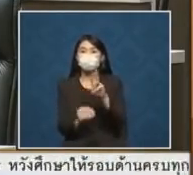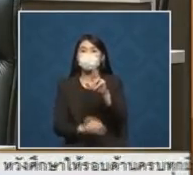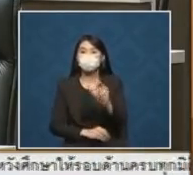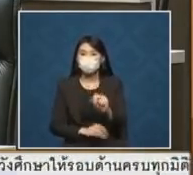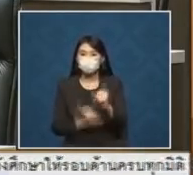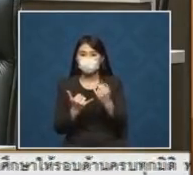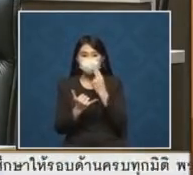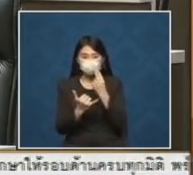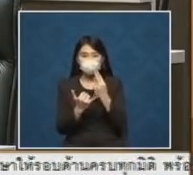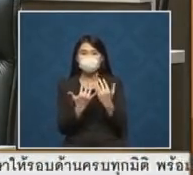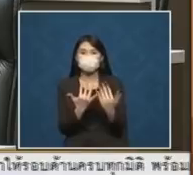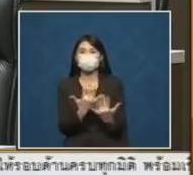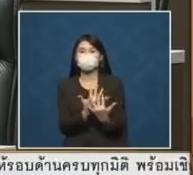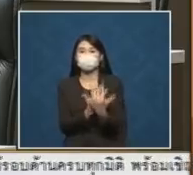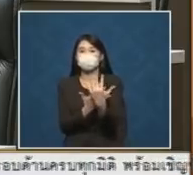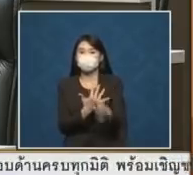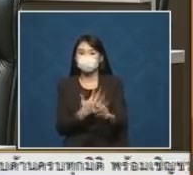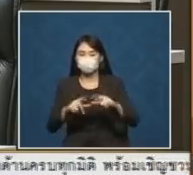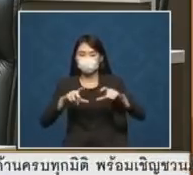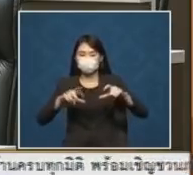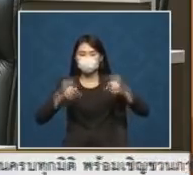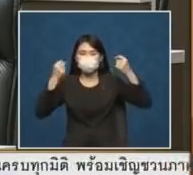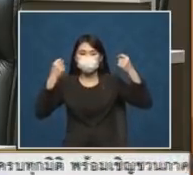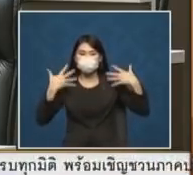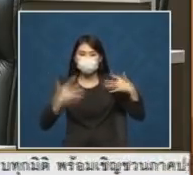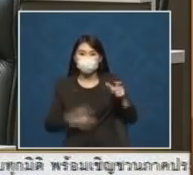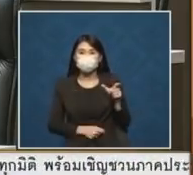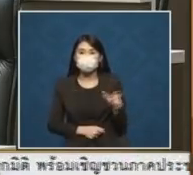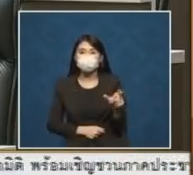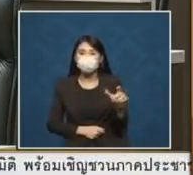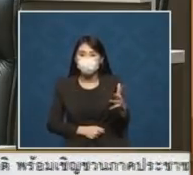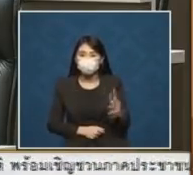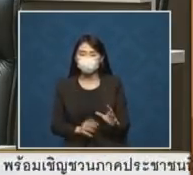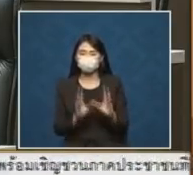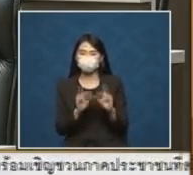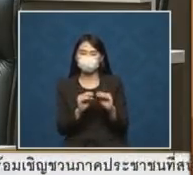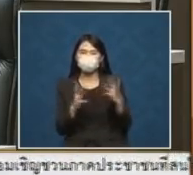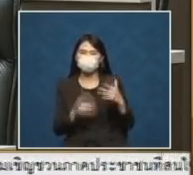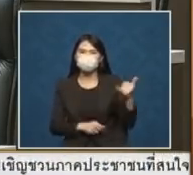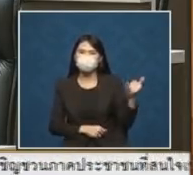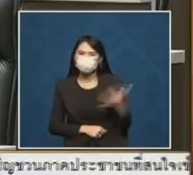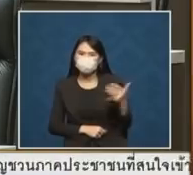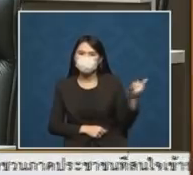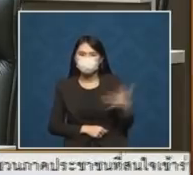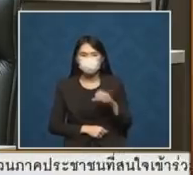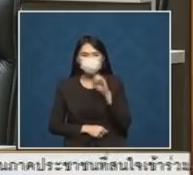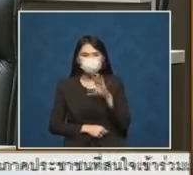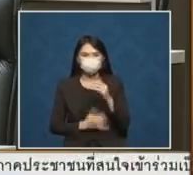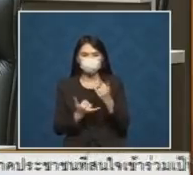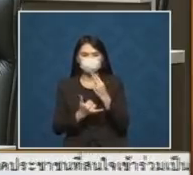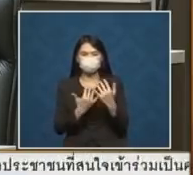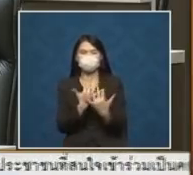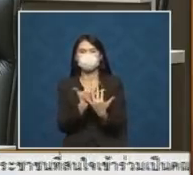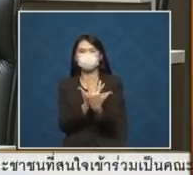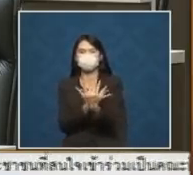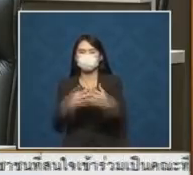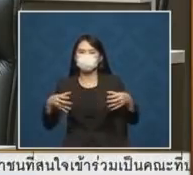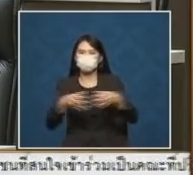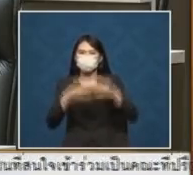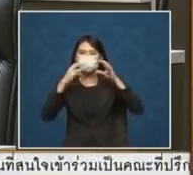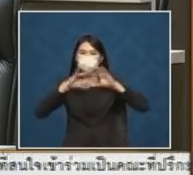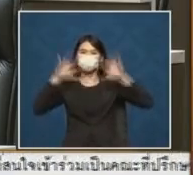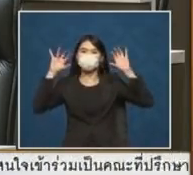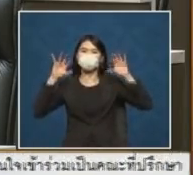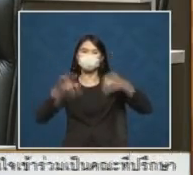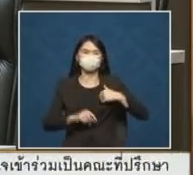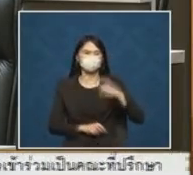ประชุมรัฐสภาเป็นหน้าที่ของส.ส.ทุกคนทุกผู้ทุกคนต่อมาครูมานิสังภูมิสุรินทร์เพื่อไทยก็ตอบโต้ว่าอย